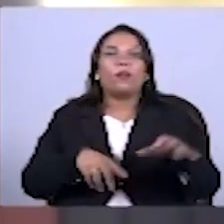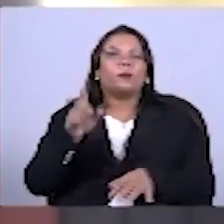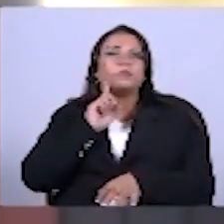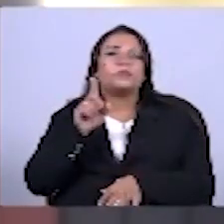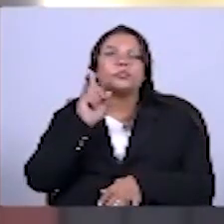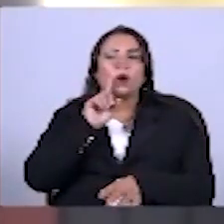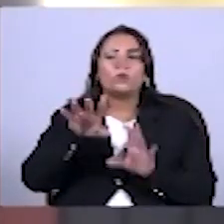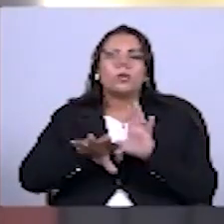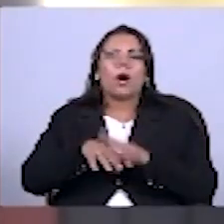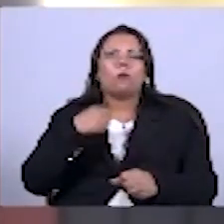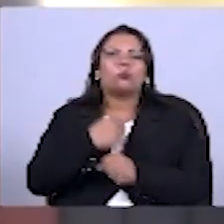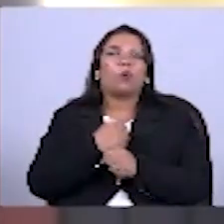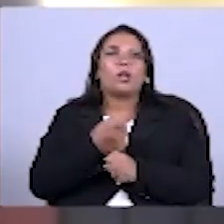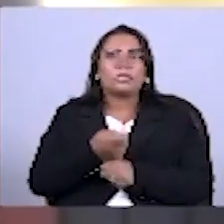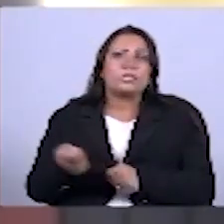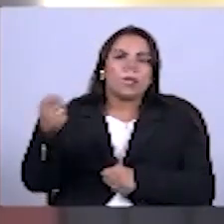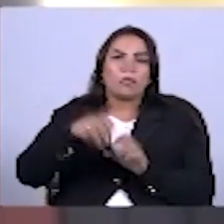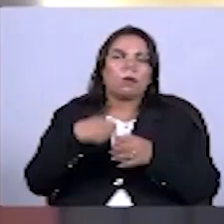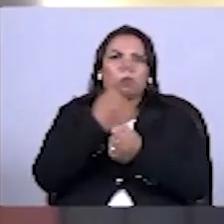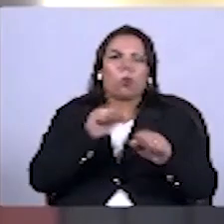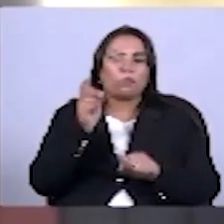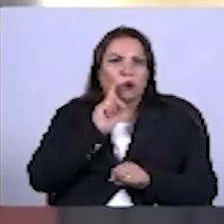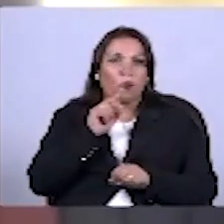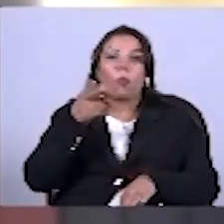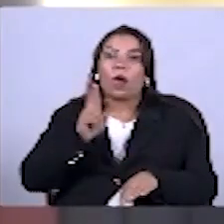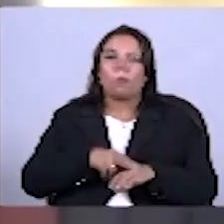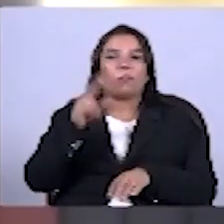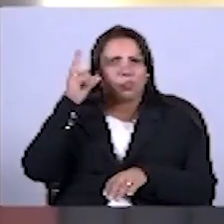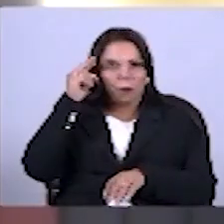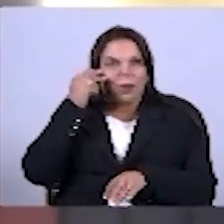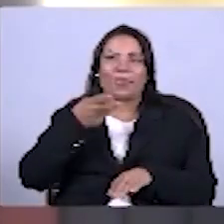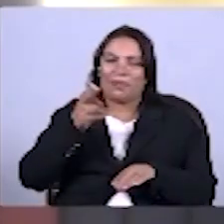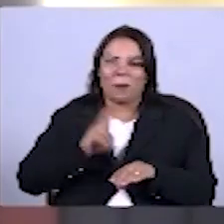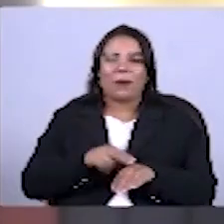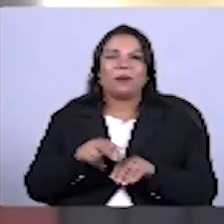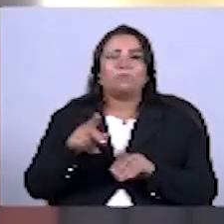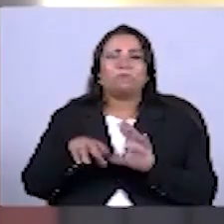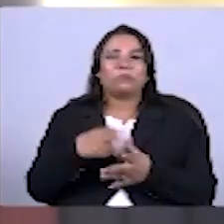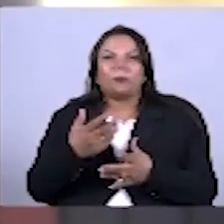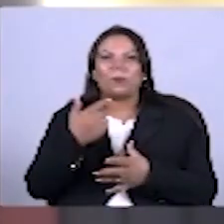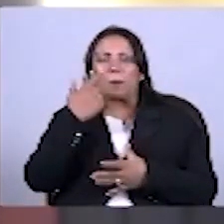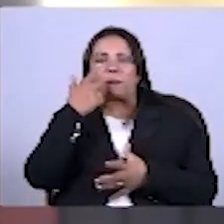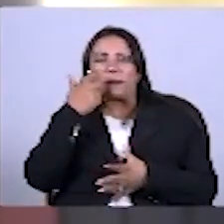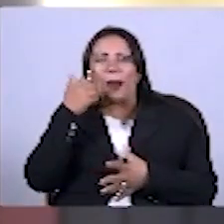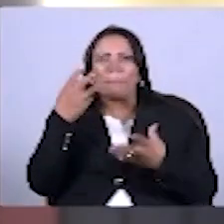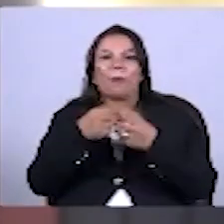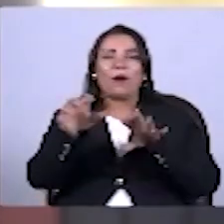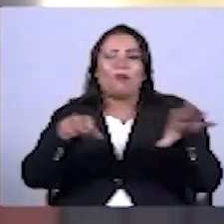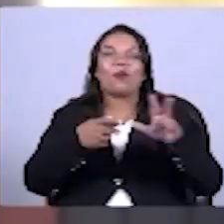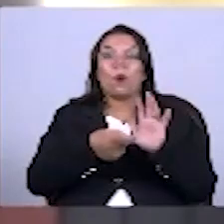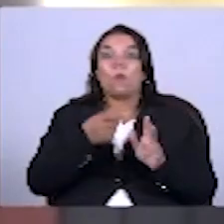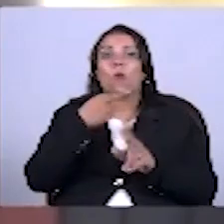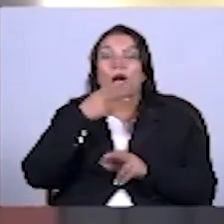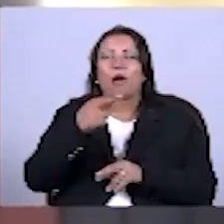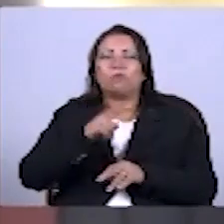بالنطاق عمليتها واضح ان اسرائيل ايضا بتلاعب ايران بصوره او باخرى في كل يوم